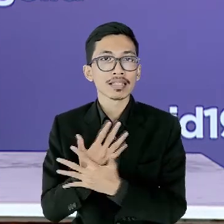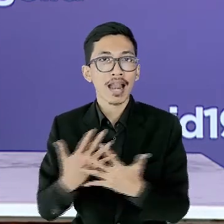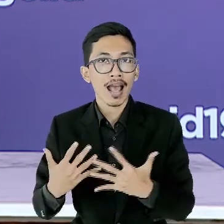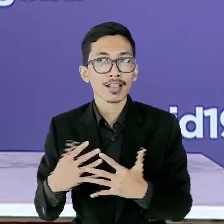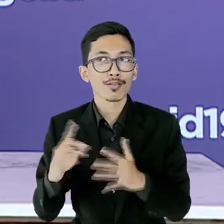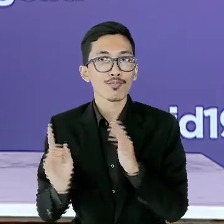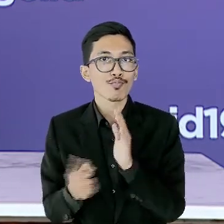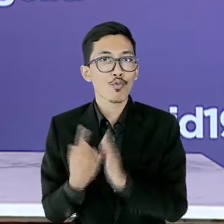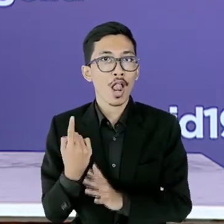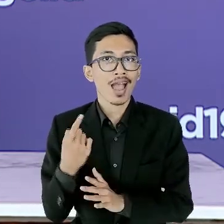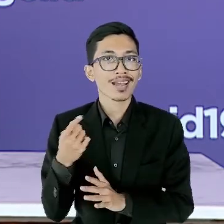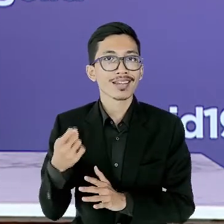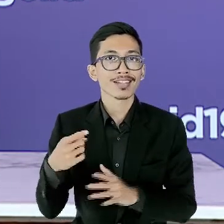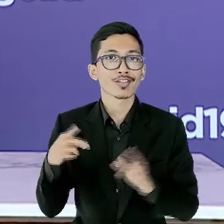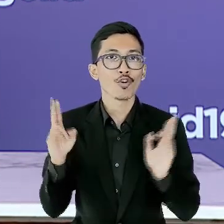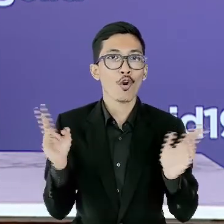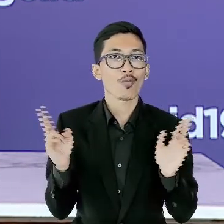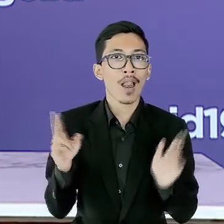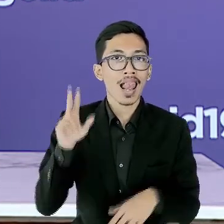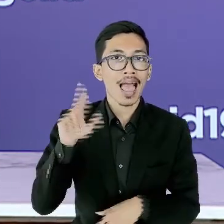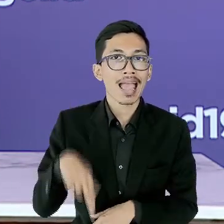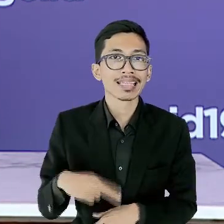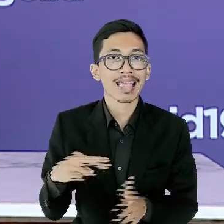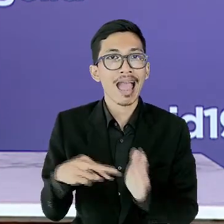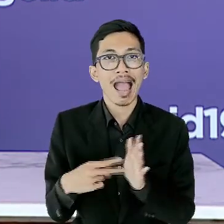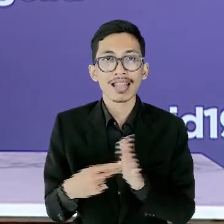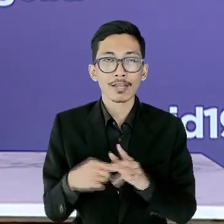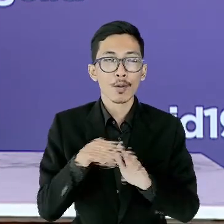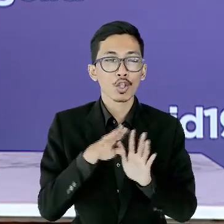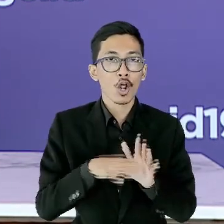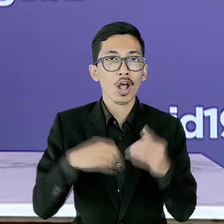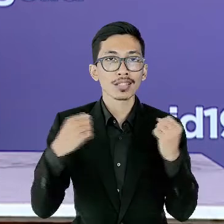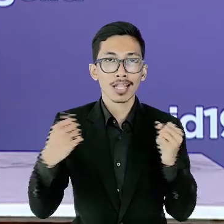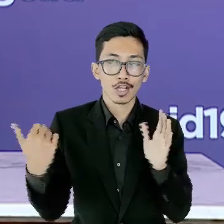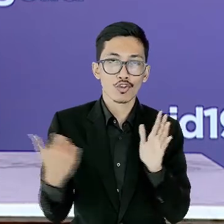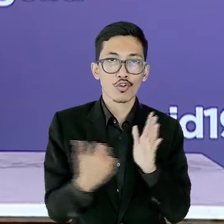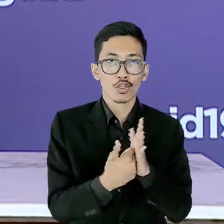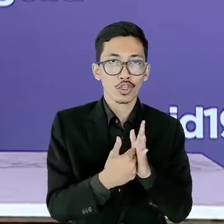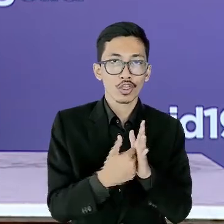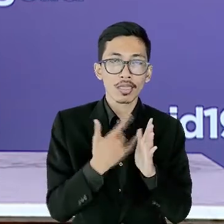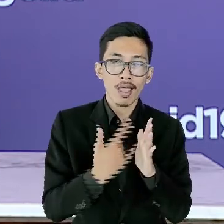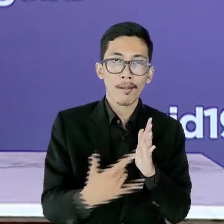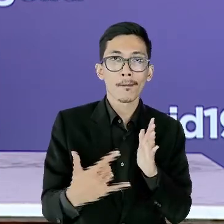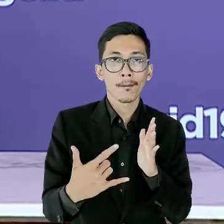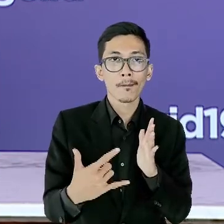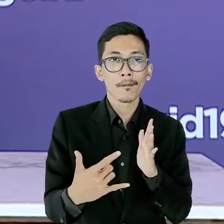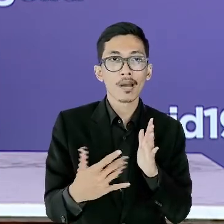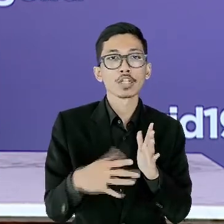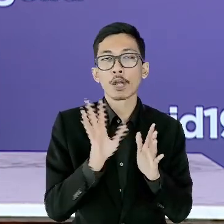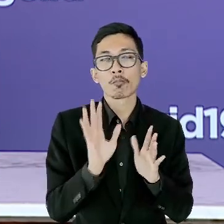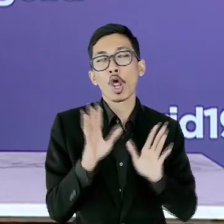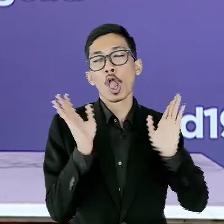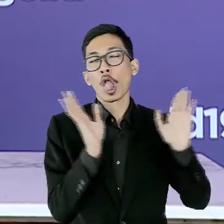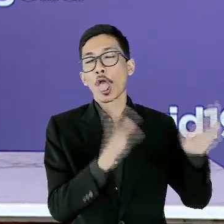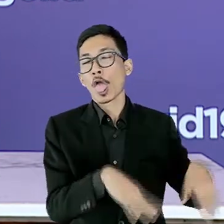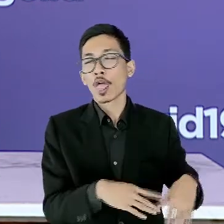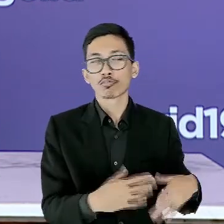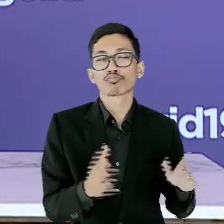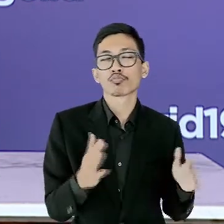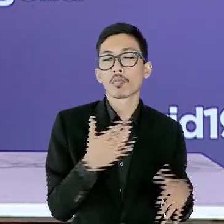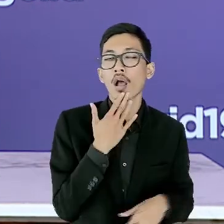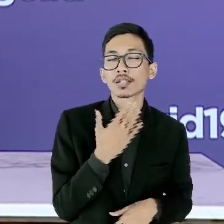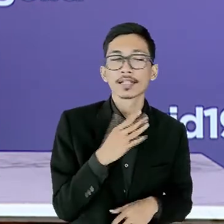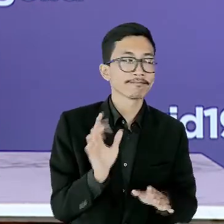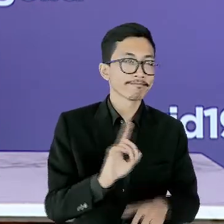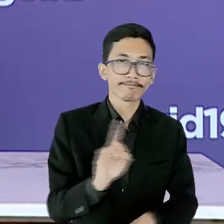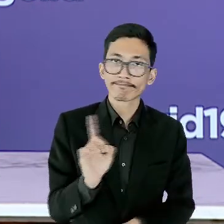normal. Perlu pengawasan ketat pada pelaksanaan protokol kesehatan di setiap aktivitas masyarakat, terutama